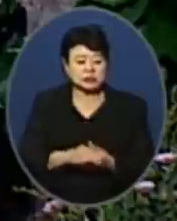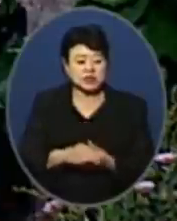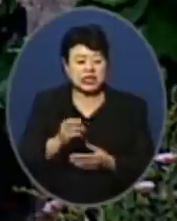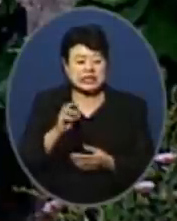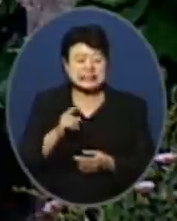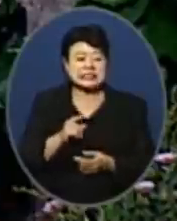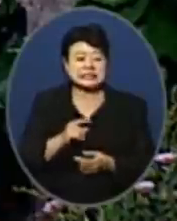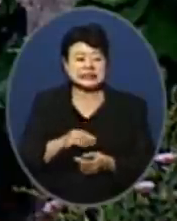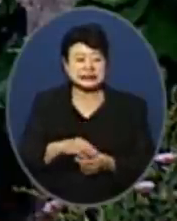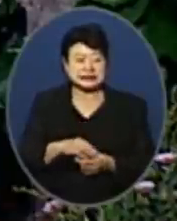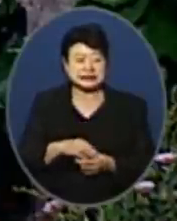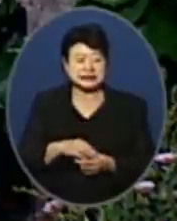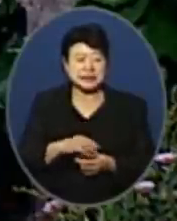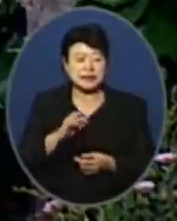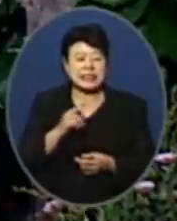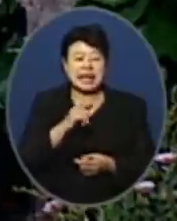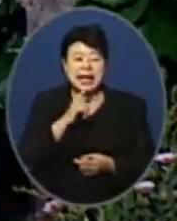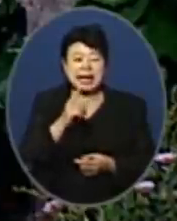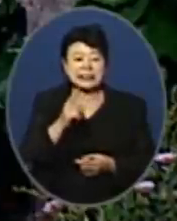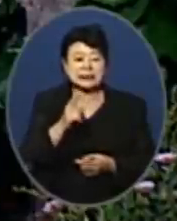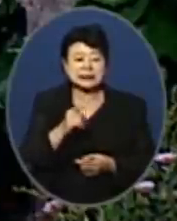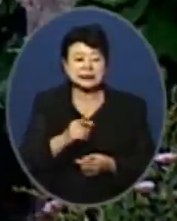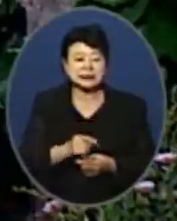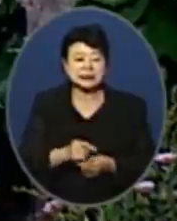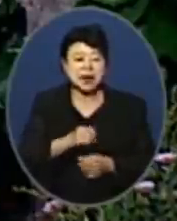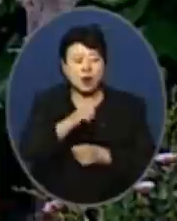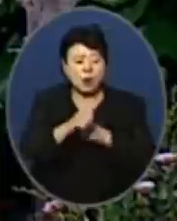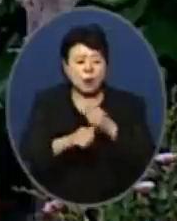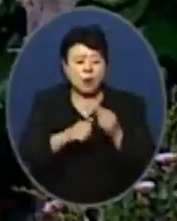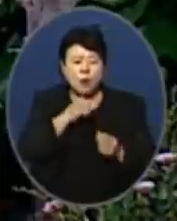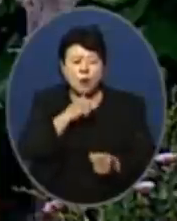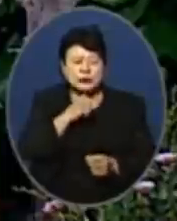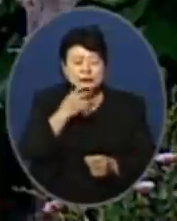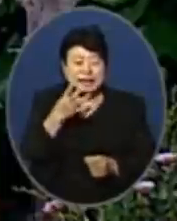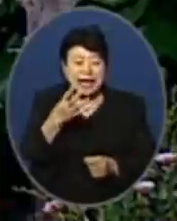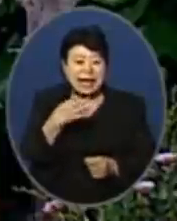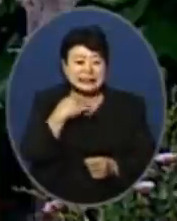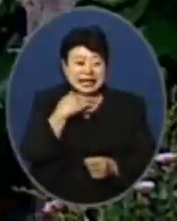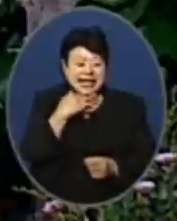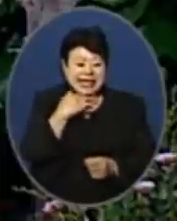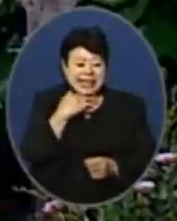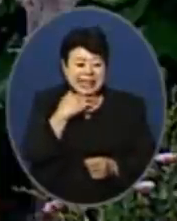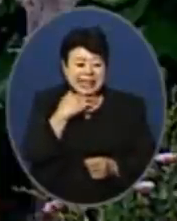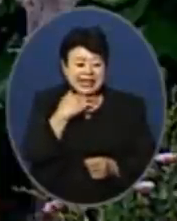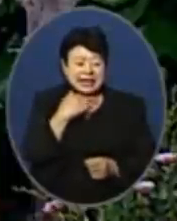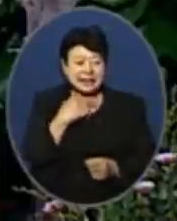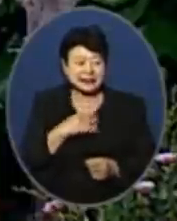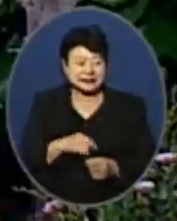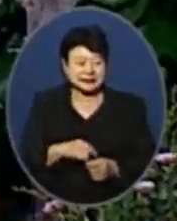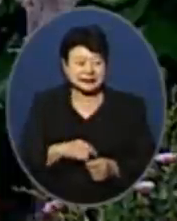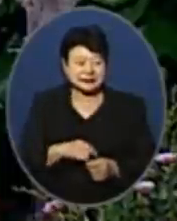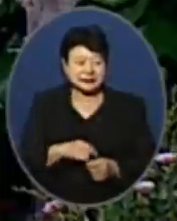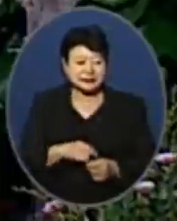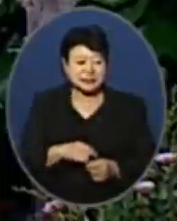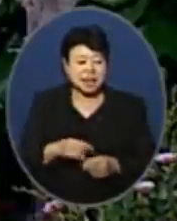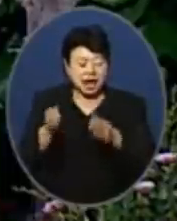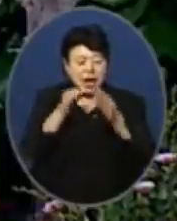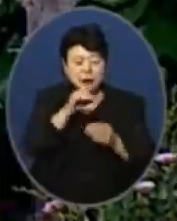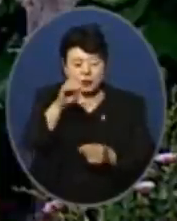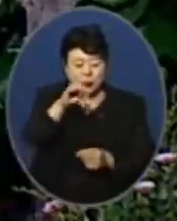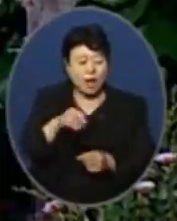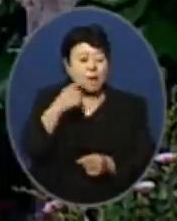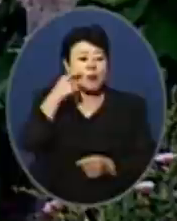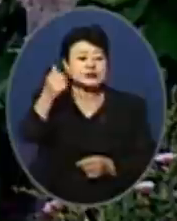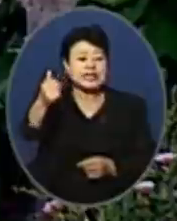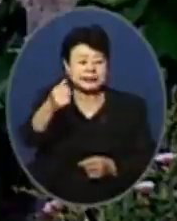리스카호체 마리아노라고 하는 54세 된 알몽롱가 갈보리 교회